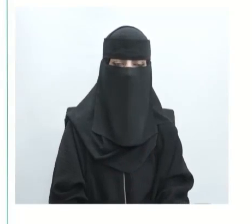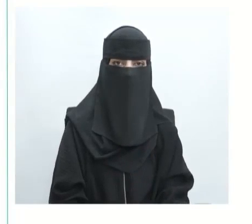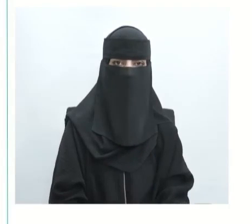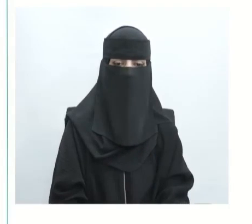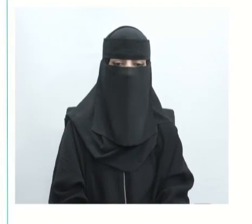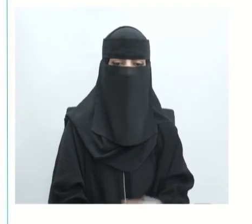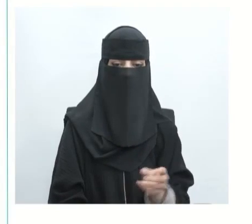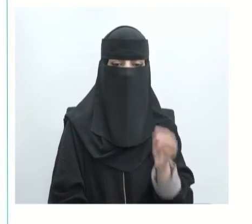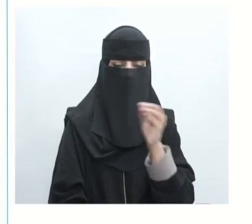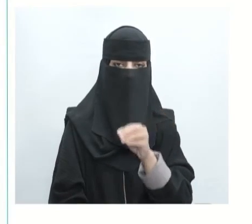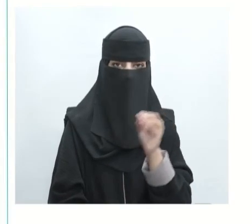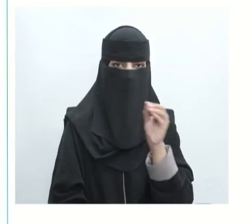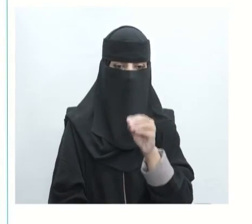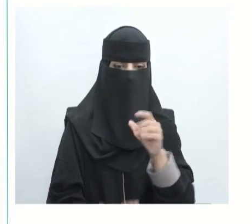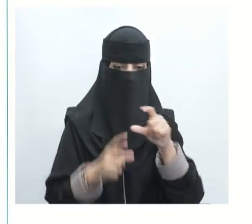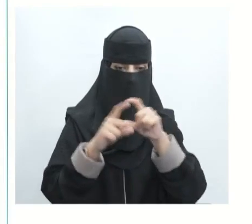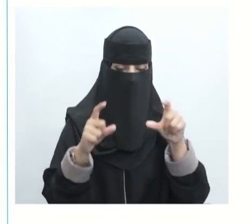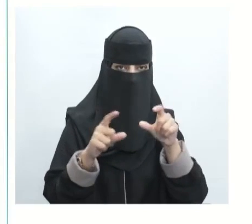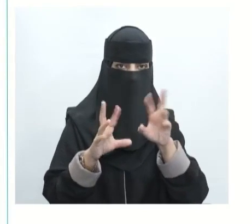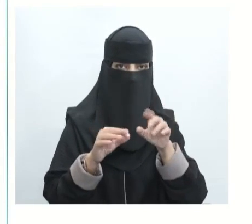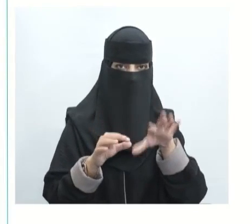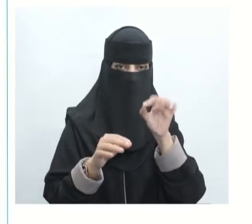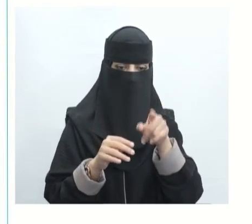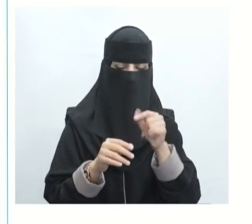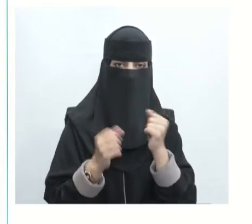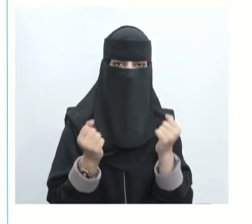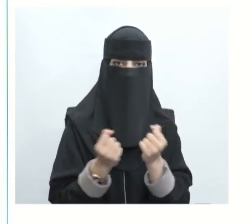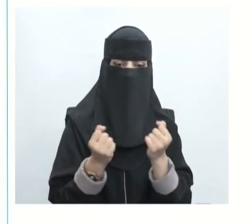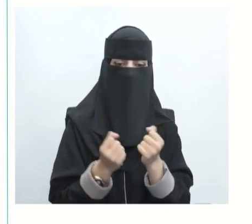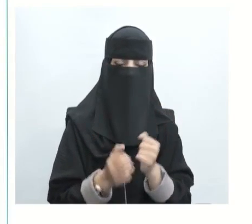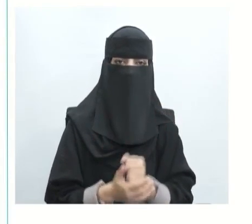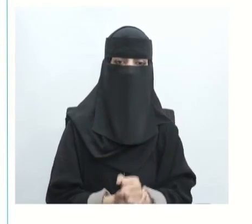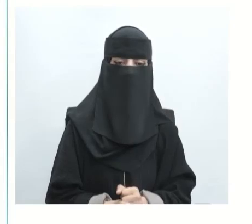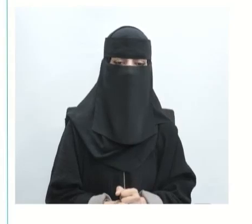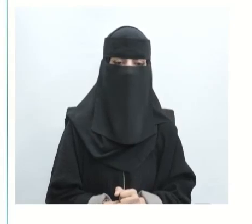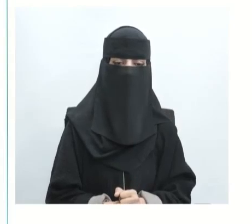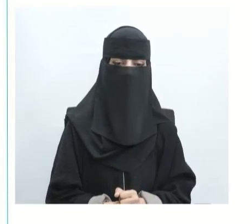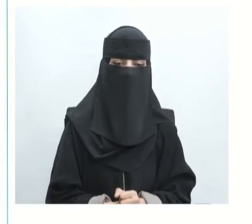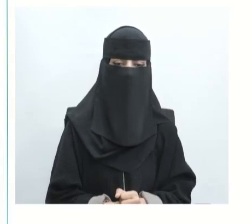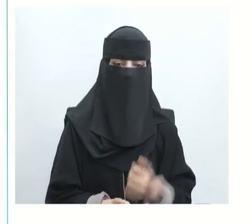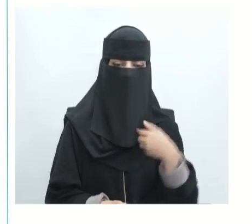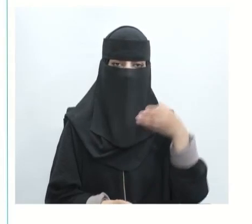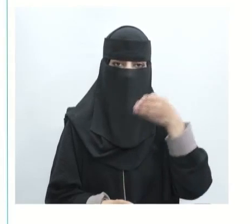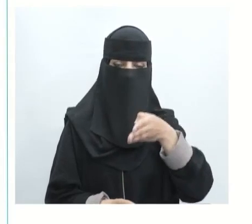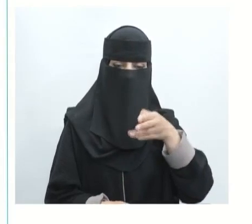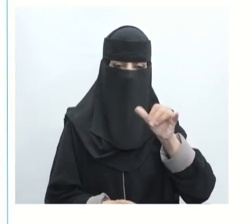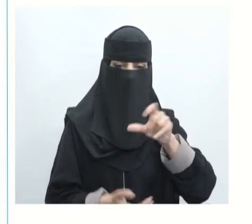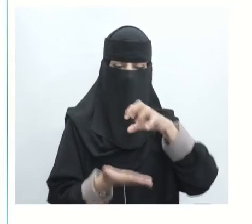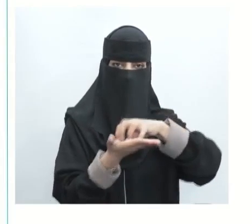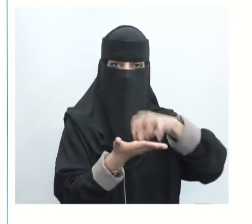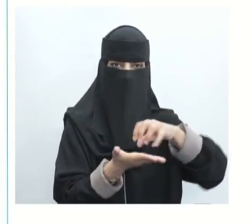أضع أركان الاستثناء في مكانها المناسب. تبقى لدينا هذا التدريب. زرت مدن المنطقة